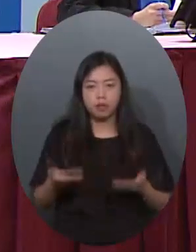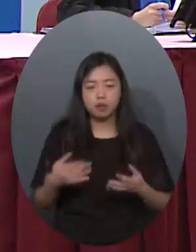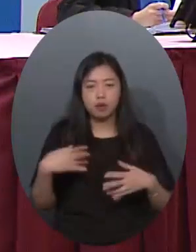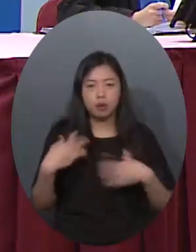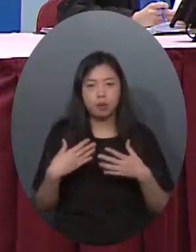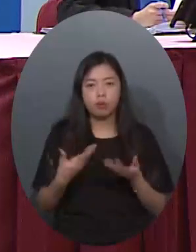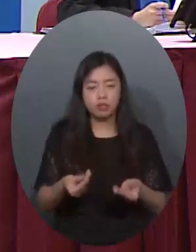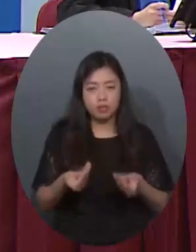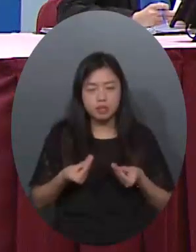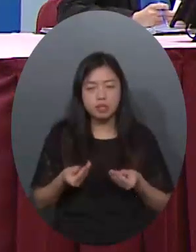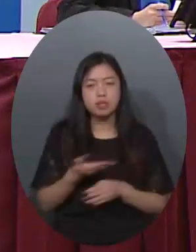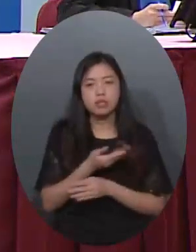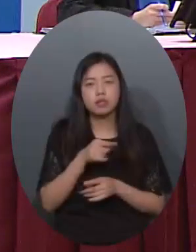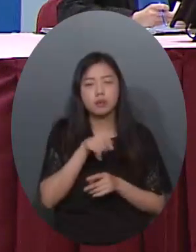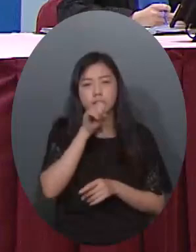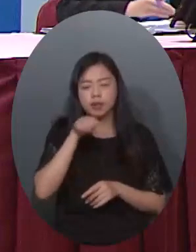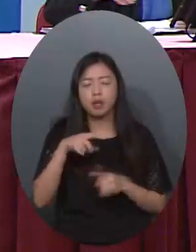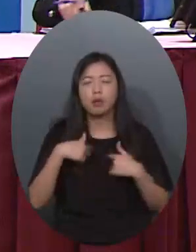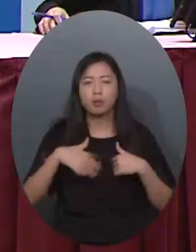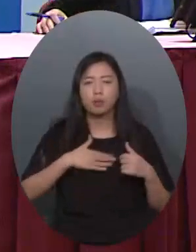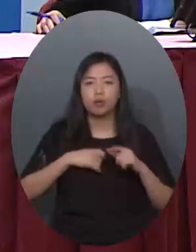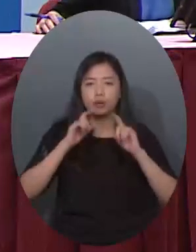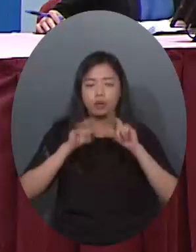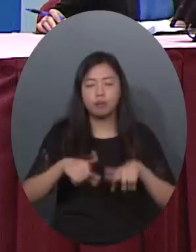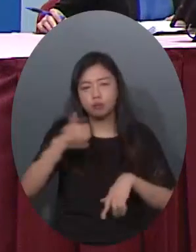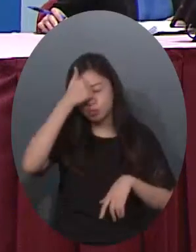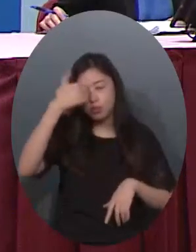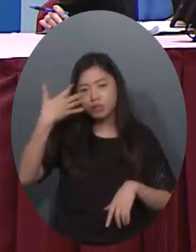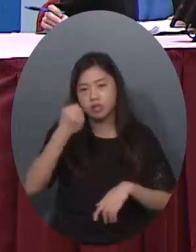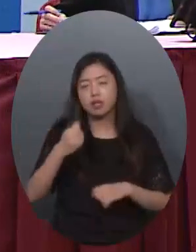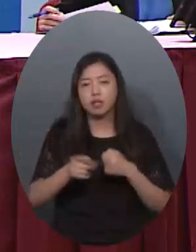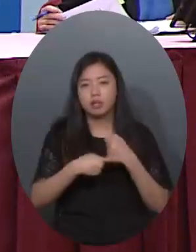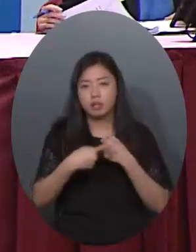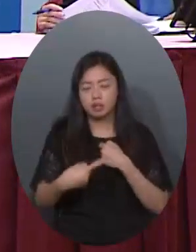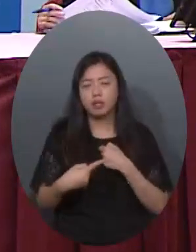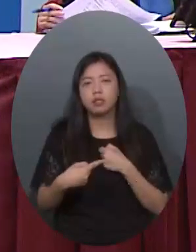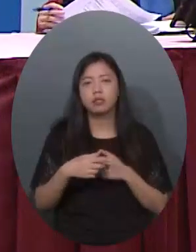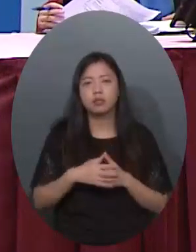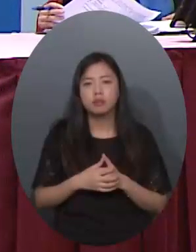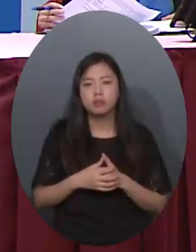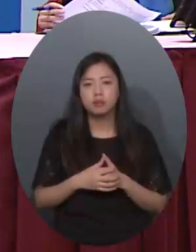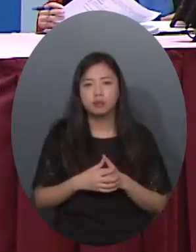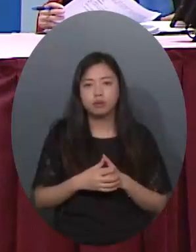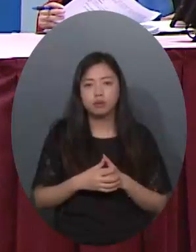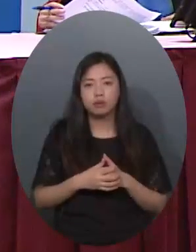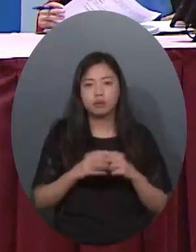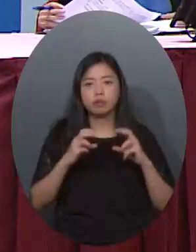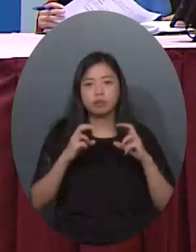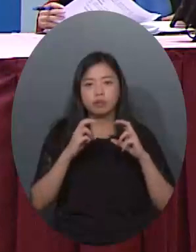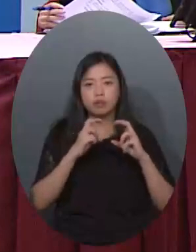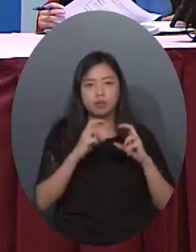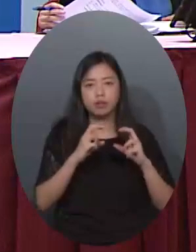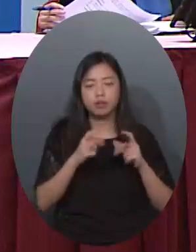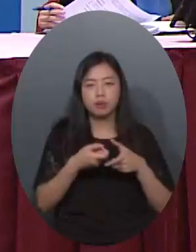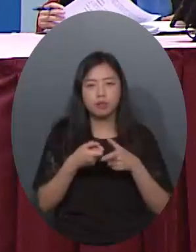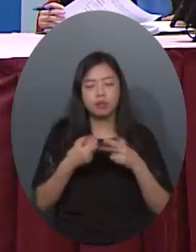前收到股東提出的問題。主席，第一條股東的問題是港鐵公司的發展目標